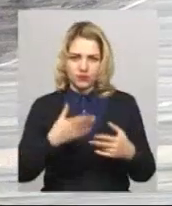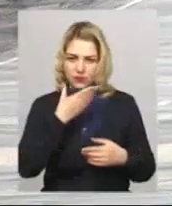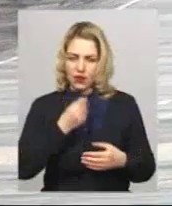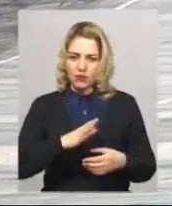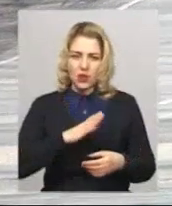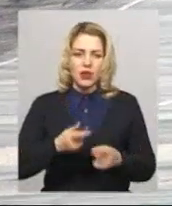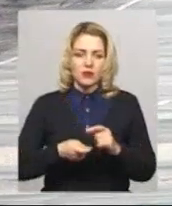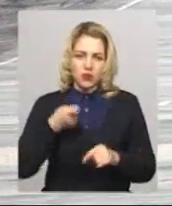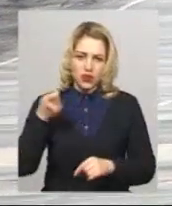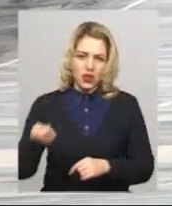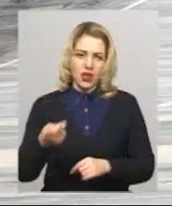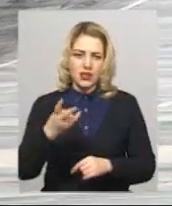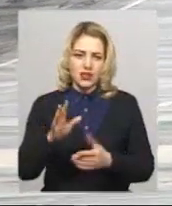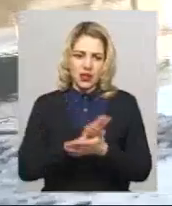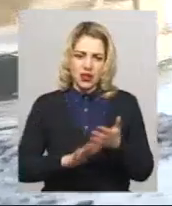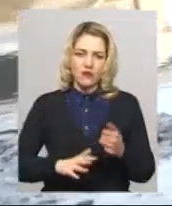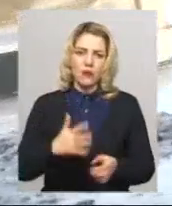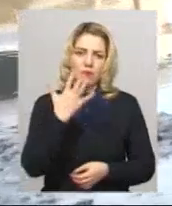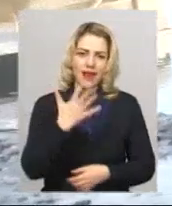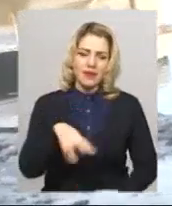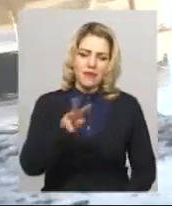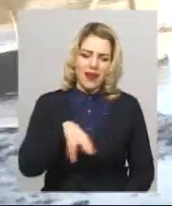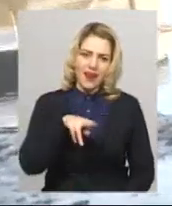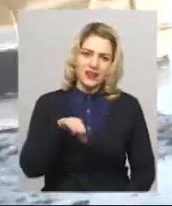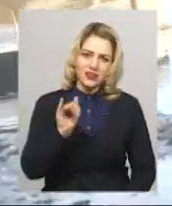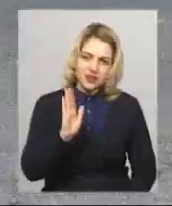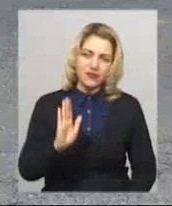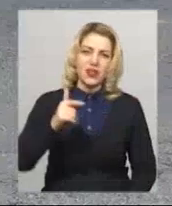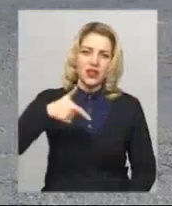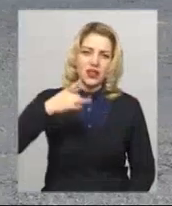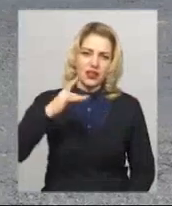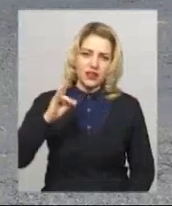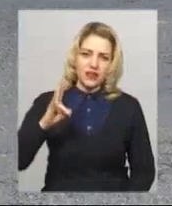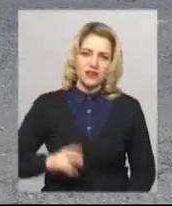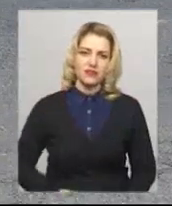автодоріг подала заявку на суму 5 мільярдів гривень. Михайло Жила, Дем'ян Цегольник, новини Поділля Центр.